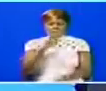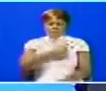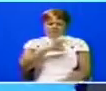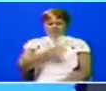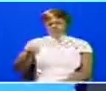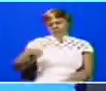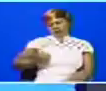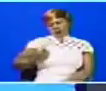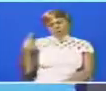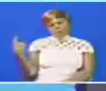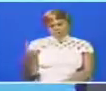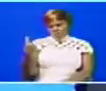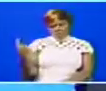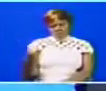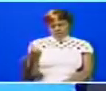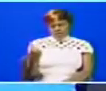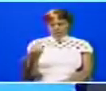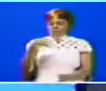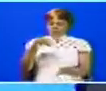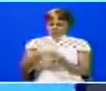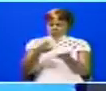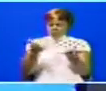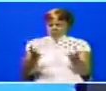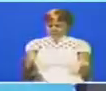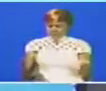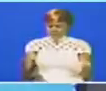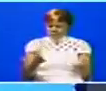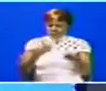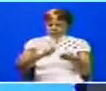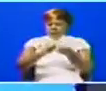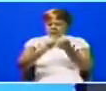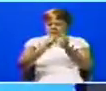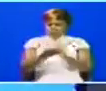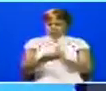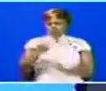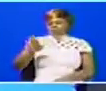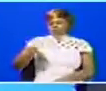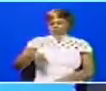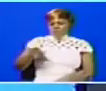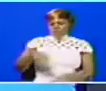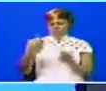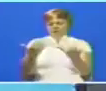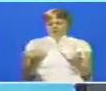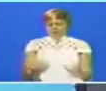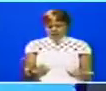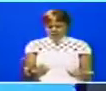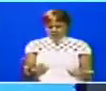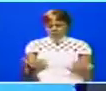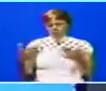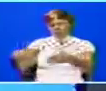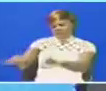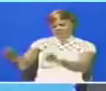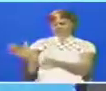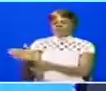tu wasichana wadogo. Na ni hali hii kumradhi ambayo iliyobadili mkondo wa kina mama hao ambao sasa wameasi